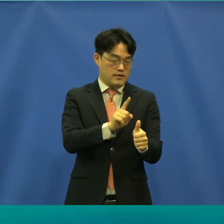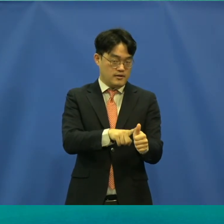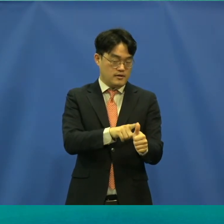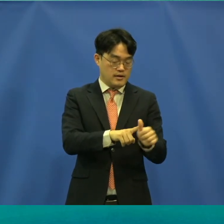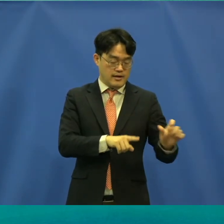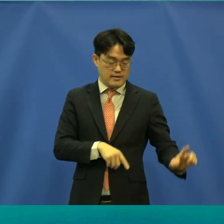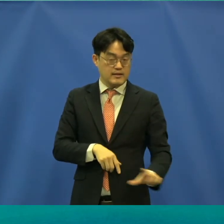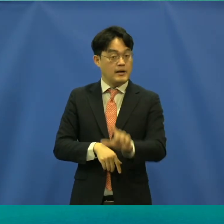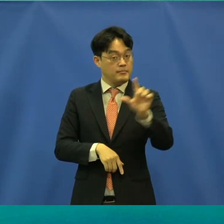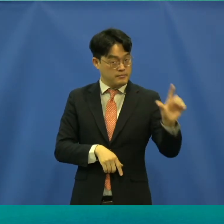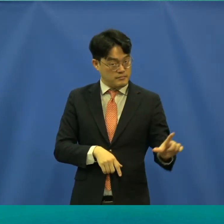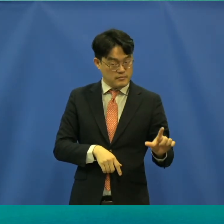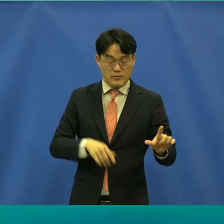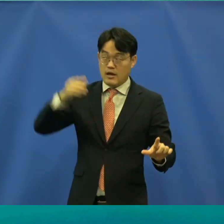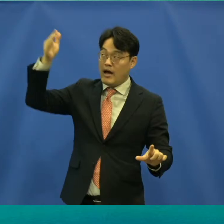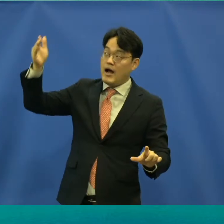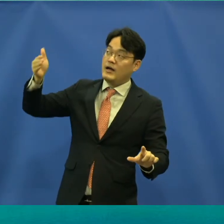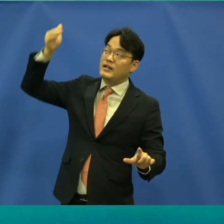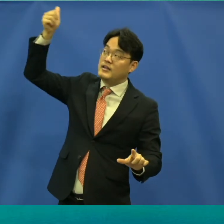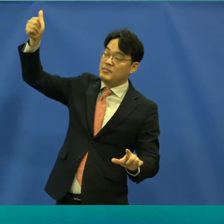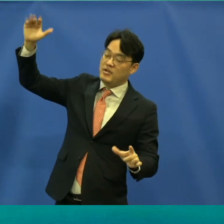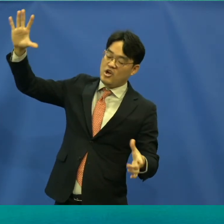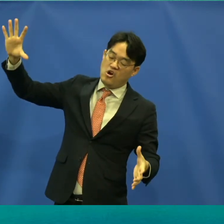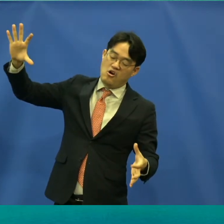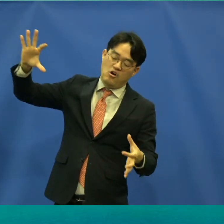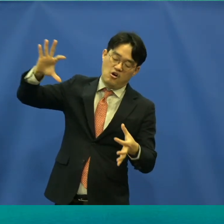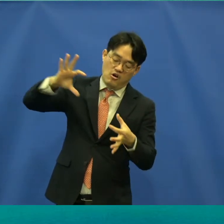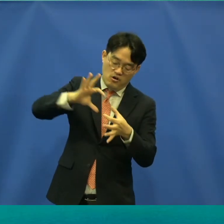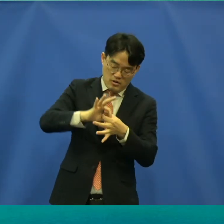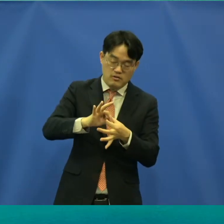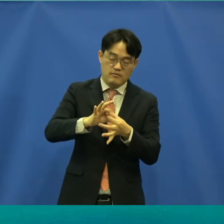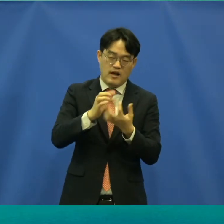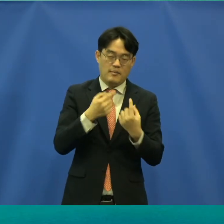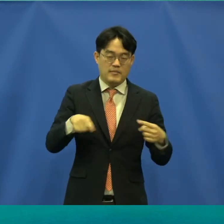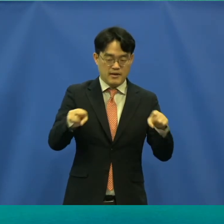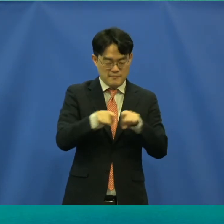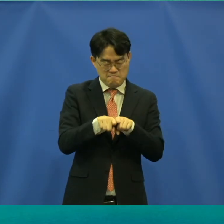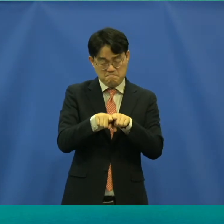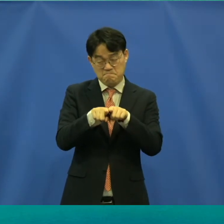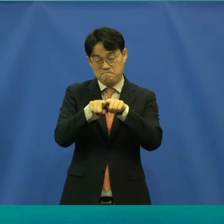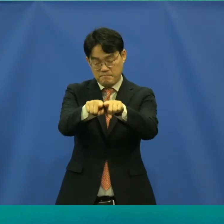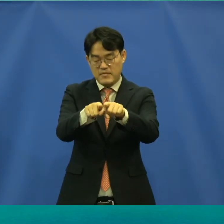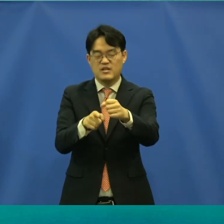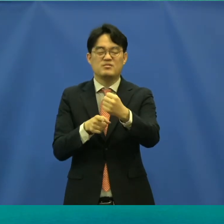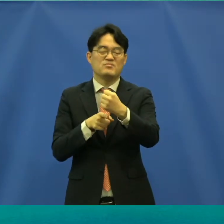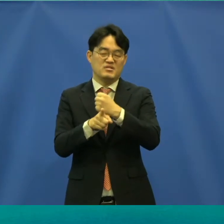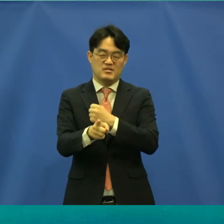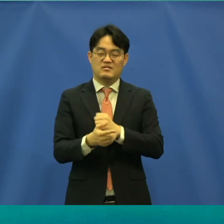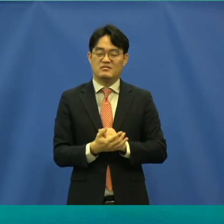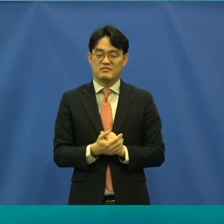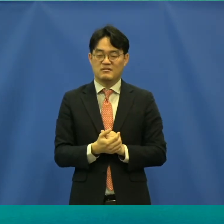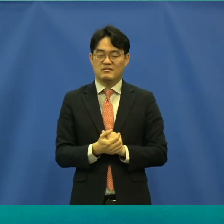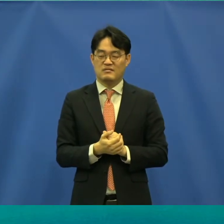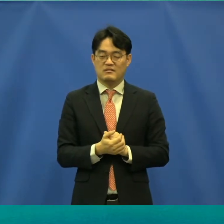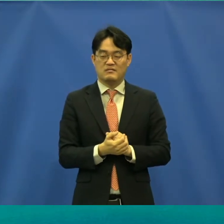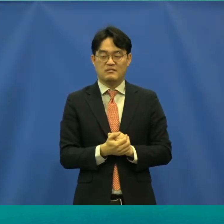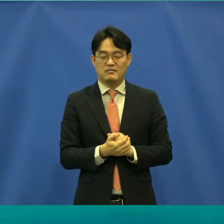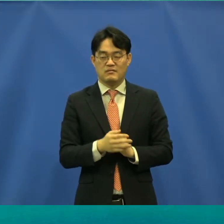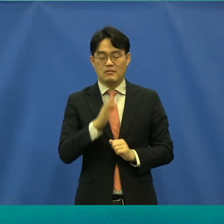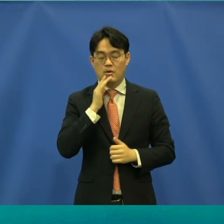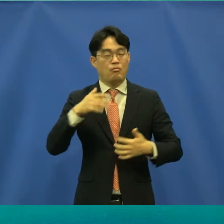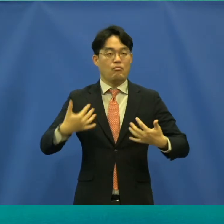삶과 얽히시겠다는 거예요. 파트너로 불러주시겠다는 거예요. 이것은 놀라운 일이죠.